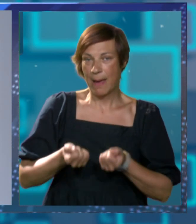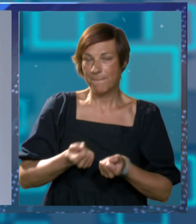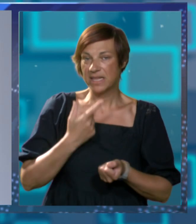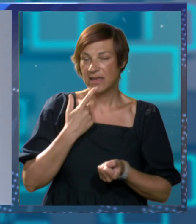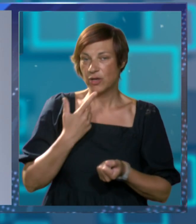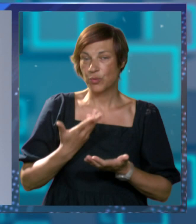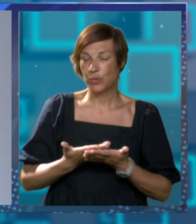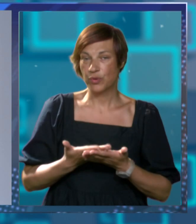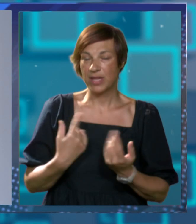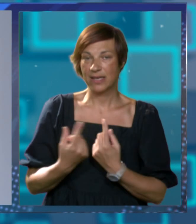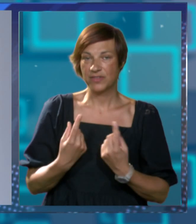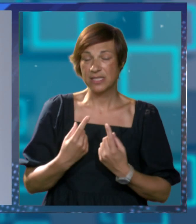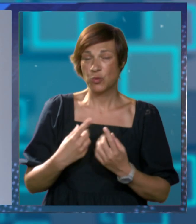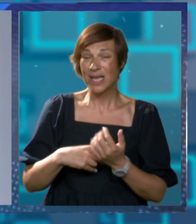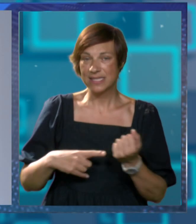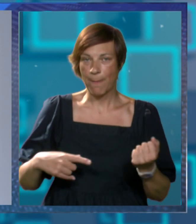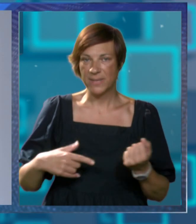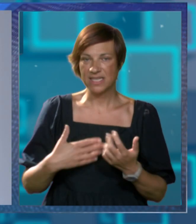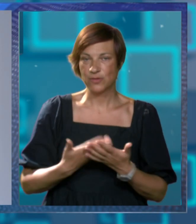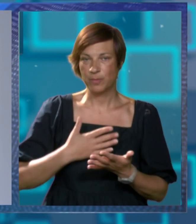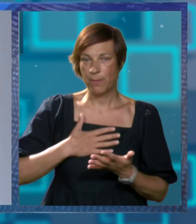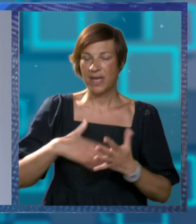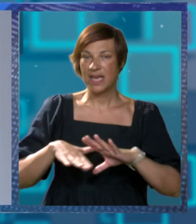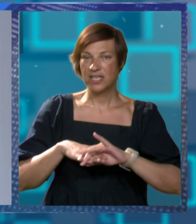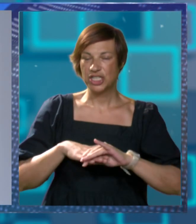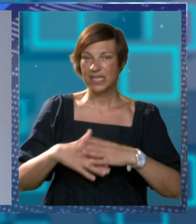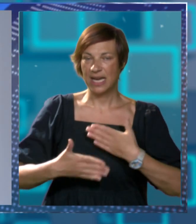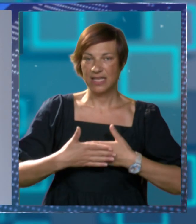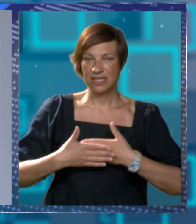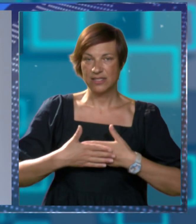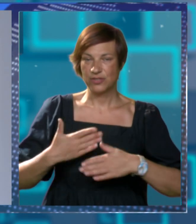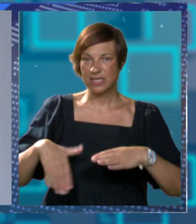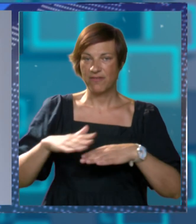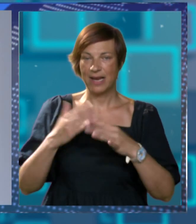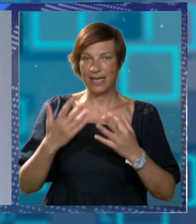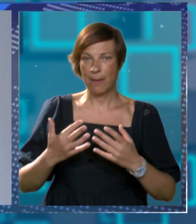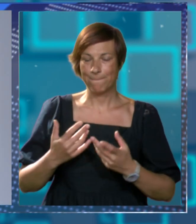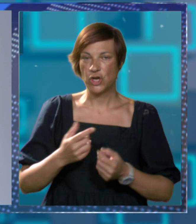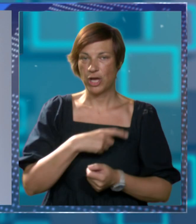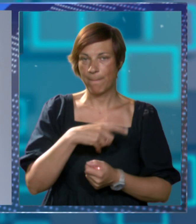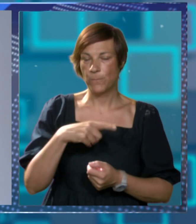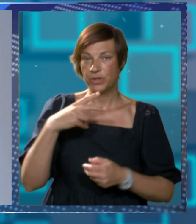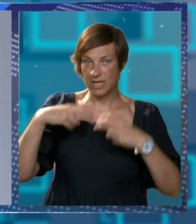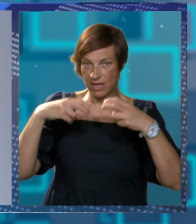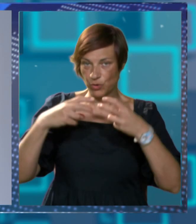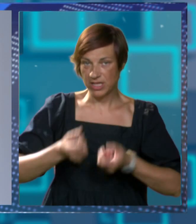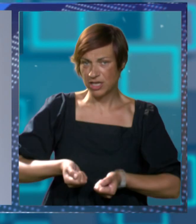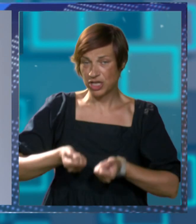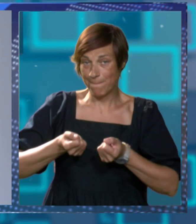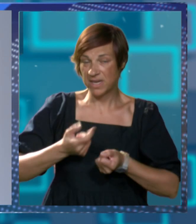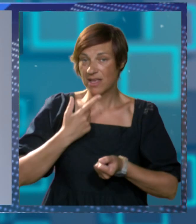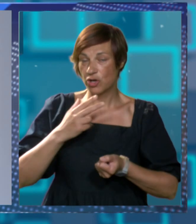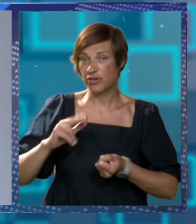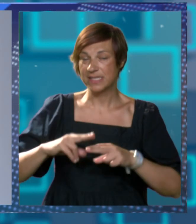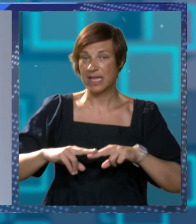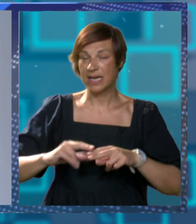prtljagu koju putnici vrlo vjerojatno u takvim situacijama izgube, pa onda naši djelatnici se susretnu sa velikim brojem putnika koji traže svoju prtljagu